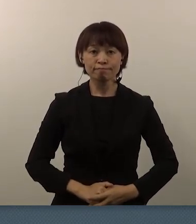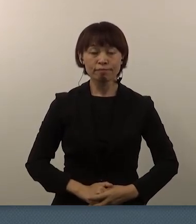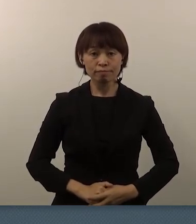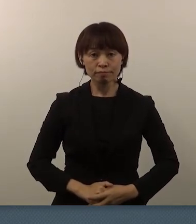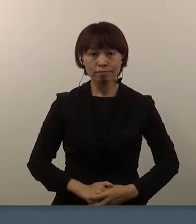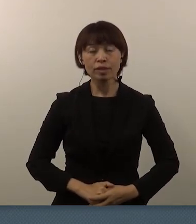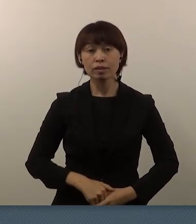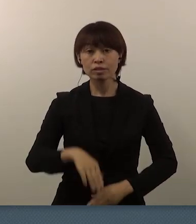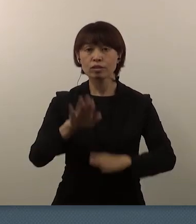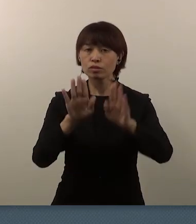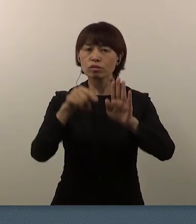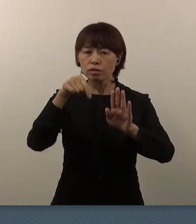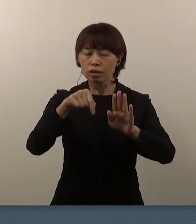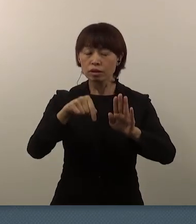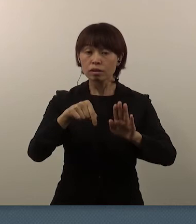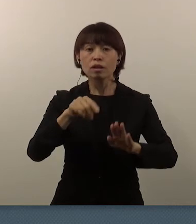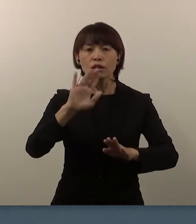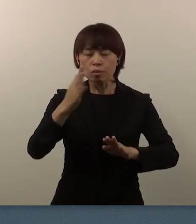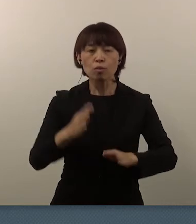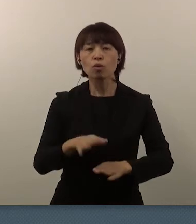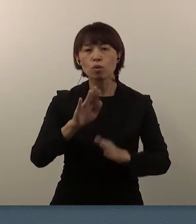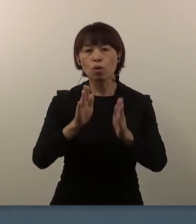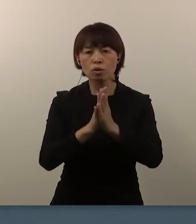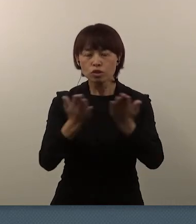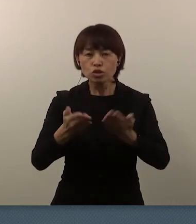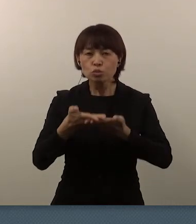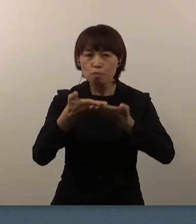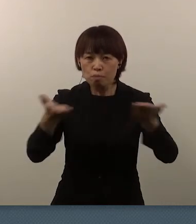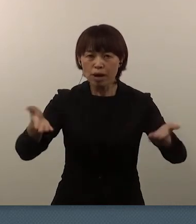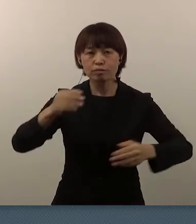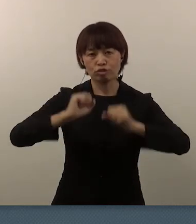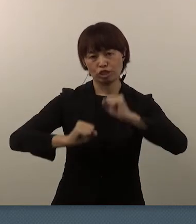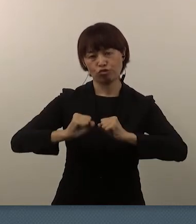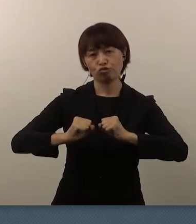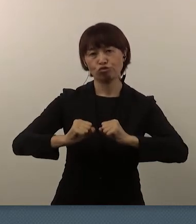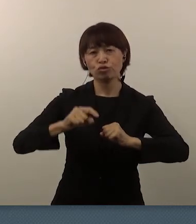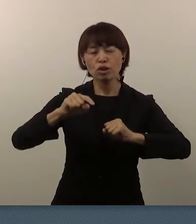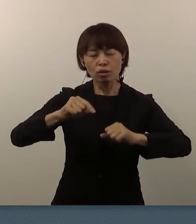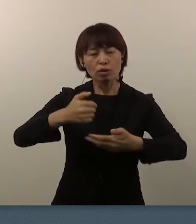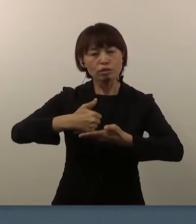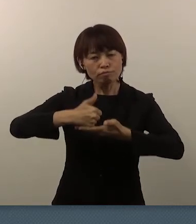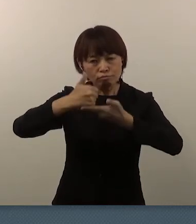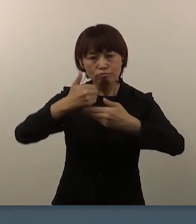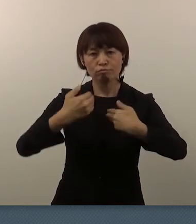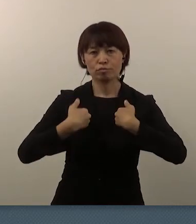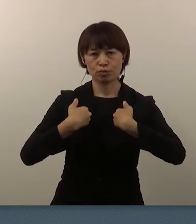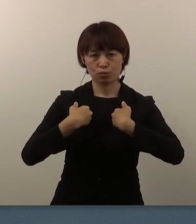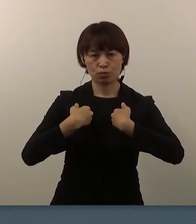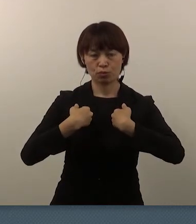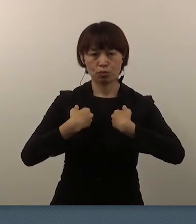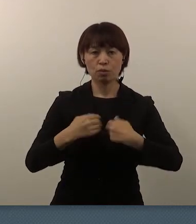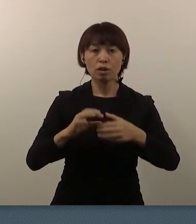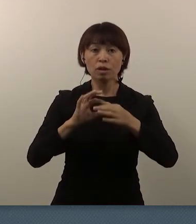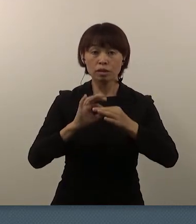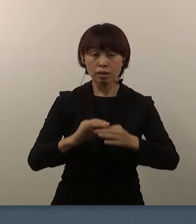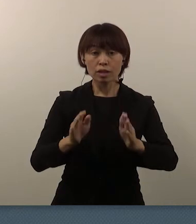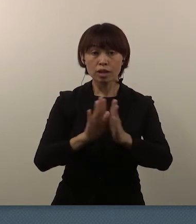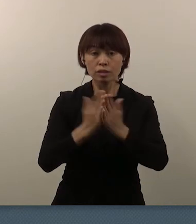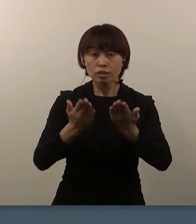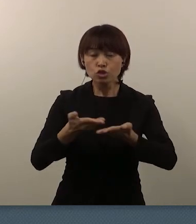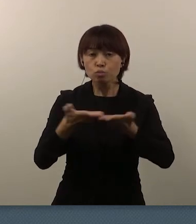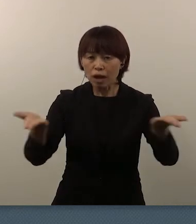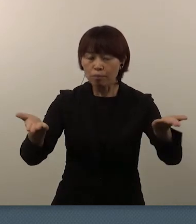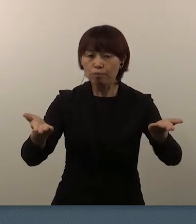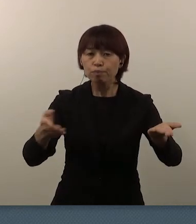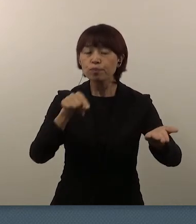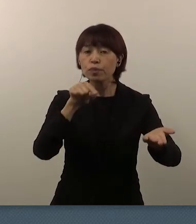で出版の自由と、これはやはり尊重されなければいけないと思いますね。ですからそういったその出版物について